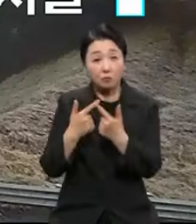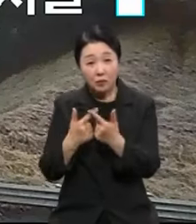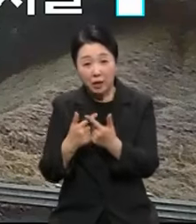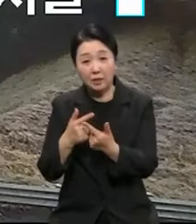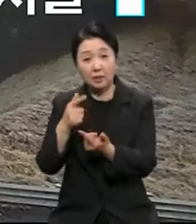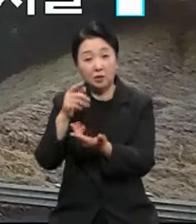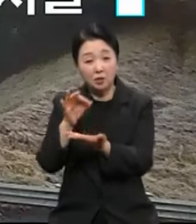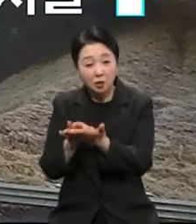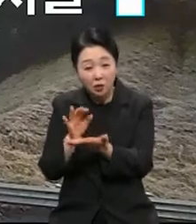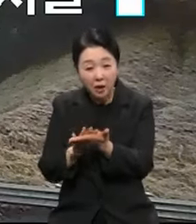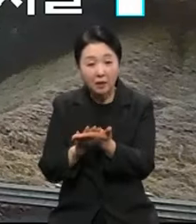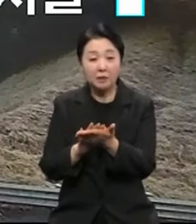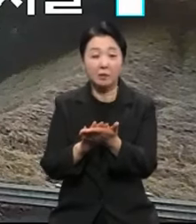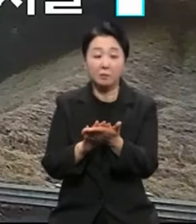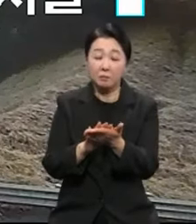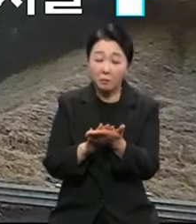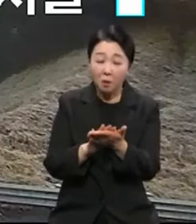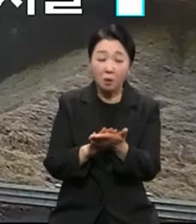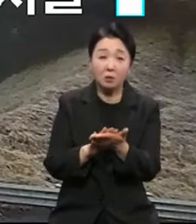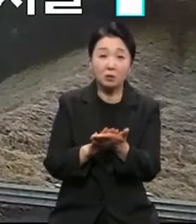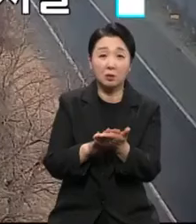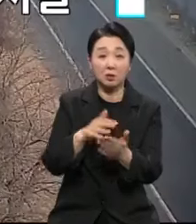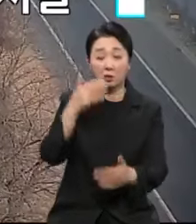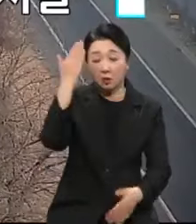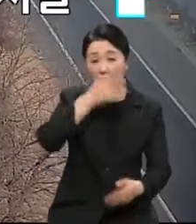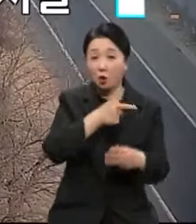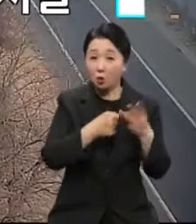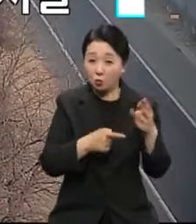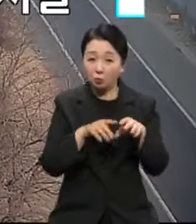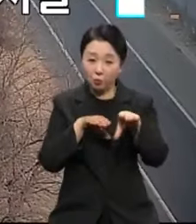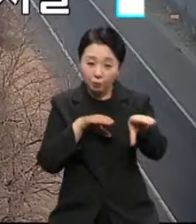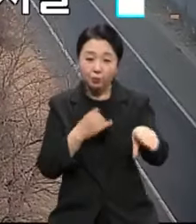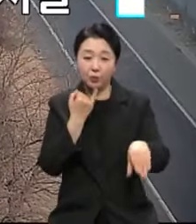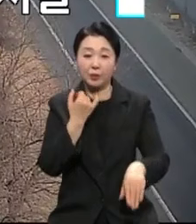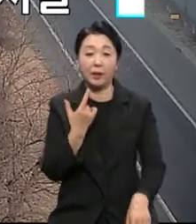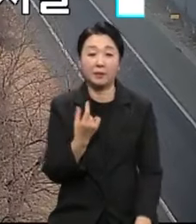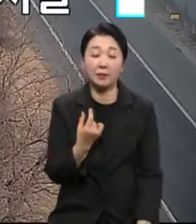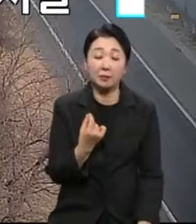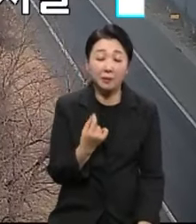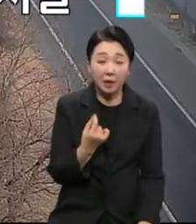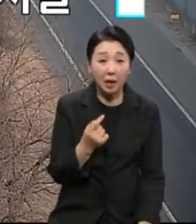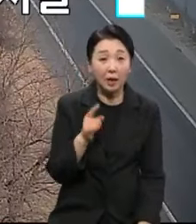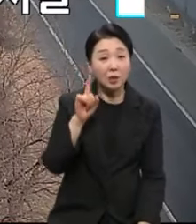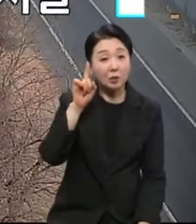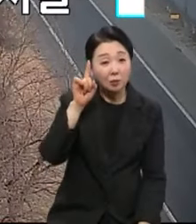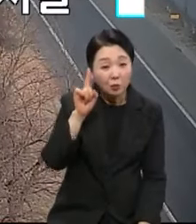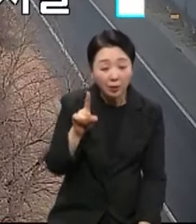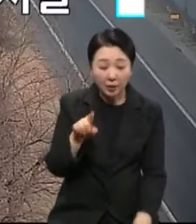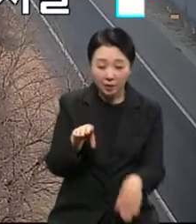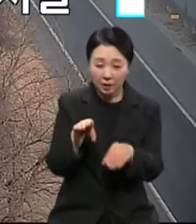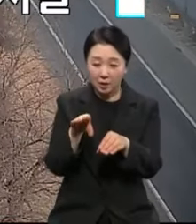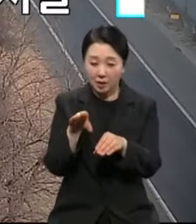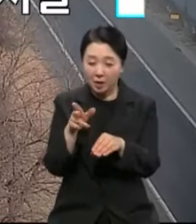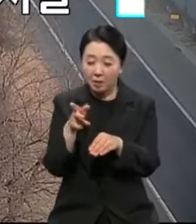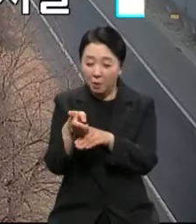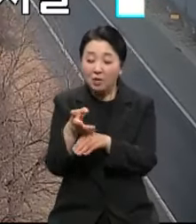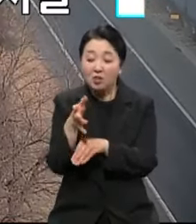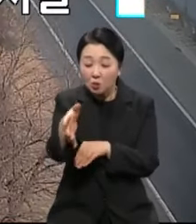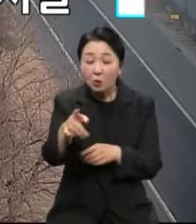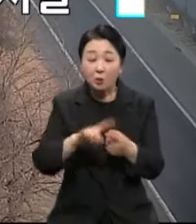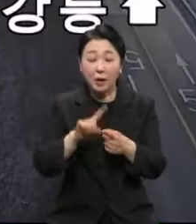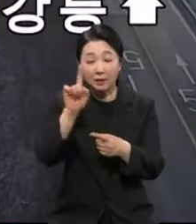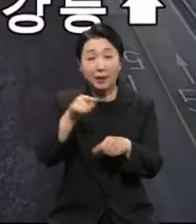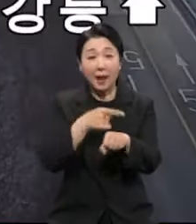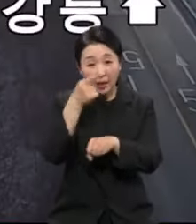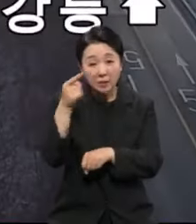청주 주변도 수월합니다 연휴 기간 버스 전용 차 로제는 내일로 넘어가는 새벽 1시까지의 있는데 특히 영동